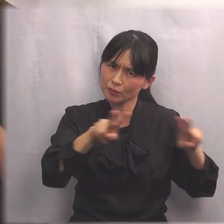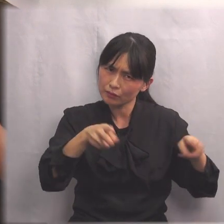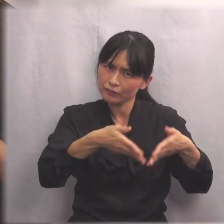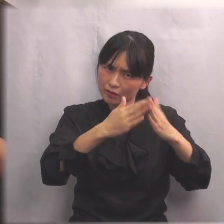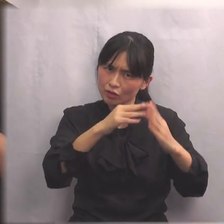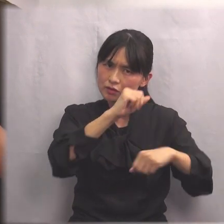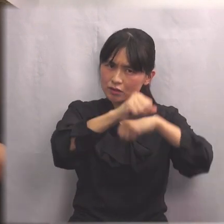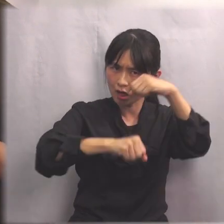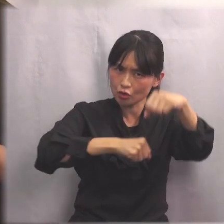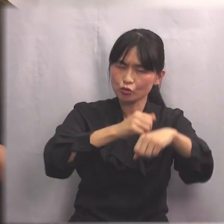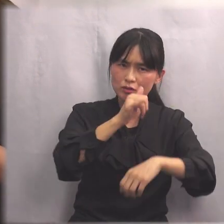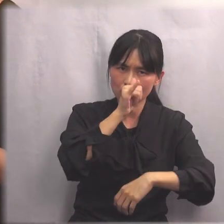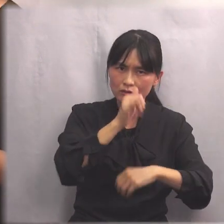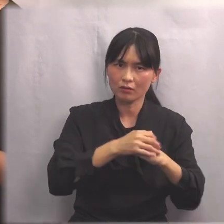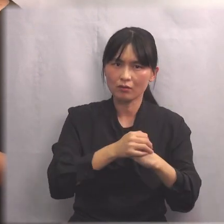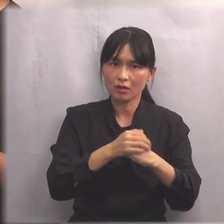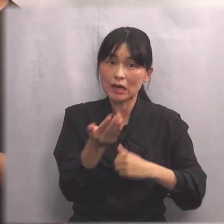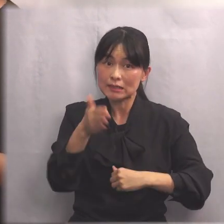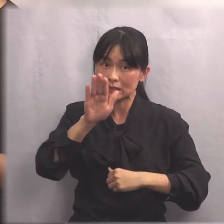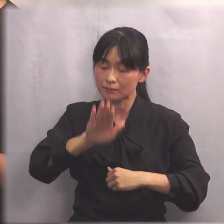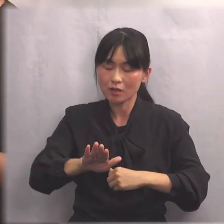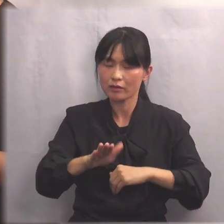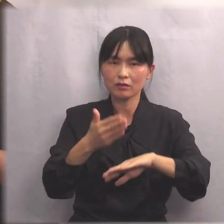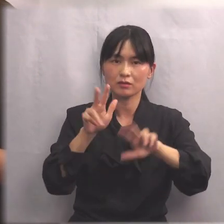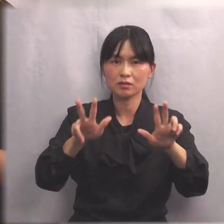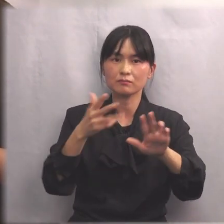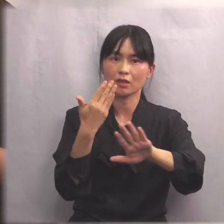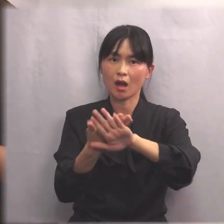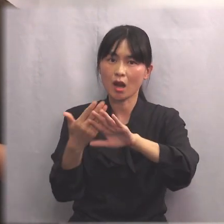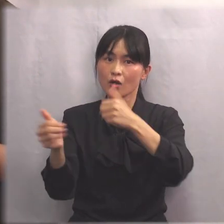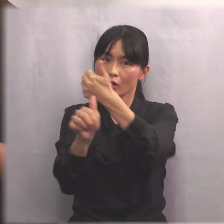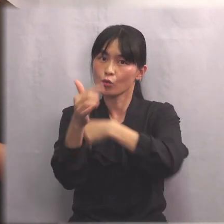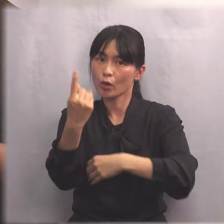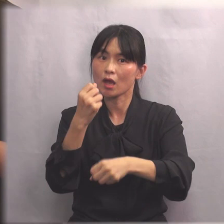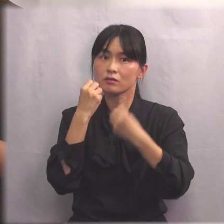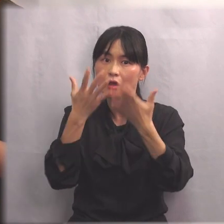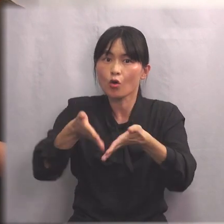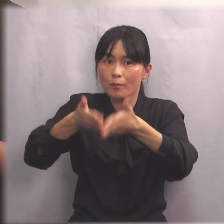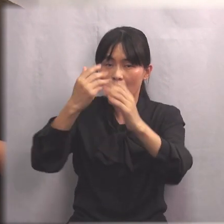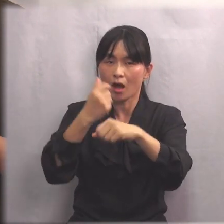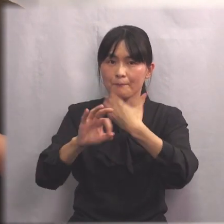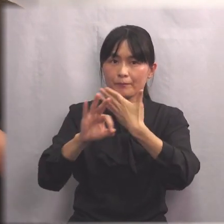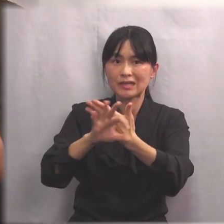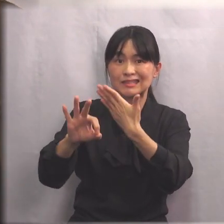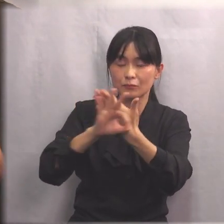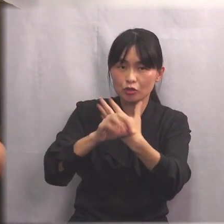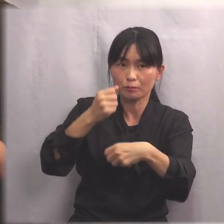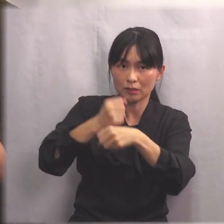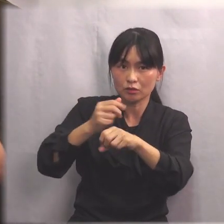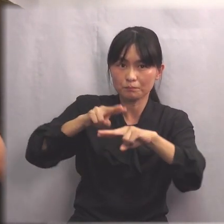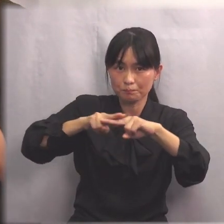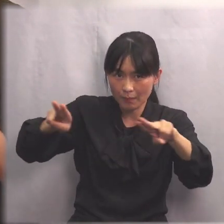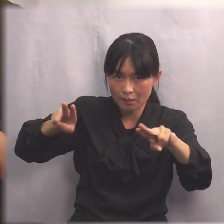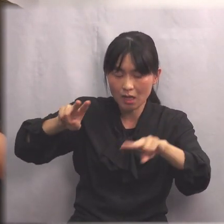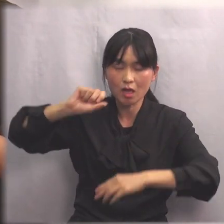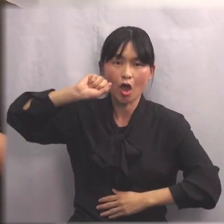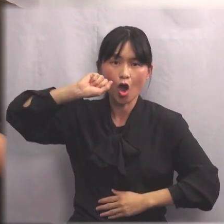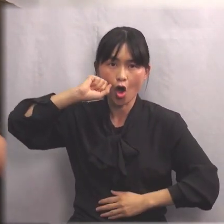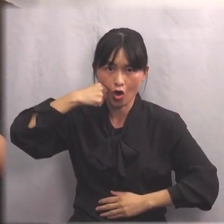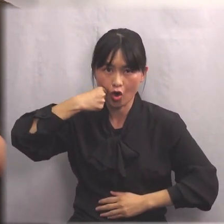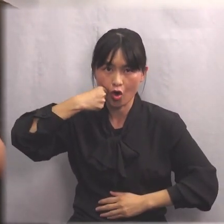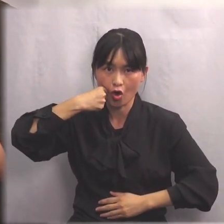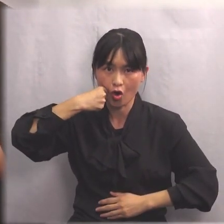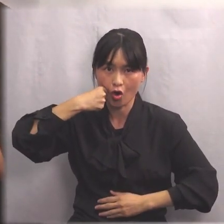자유로운 그런 위상입니다. 하지만 이것이 위원회로 신설된다면 그렇게 임의로 만들고 어떤 임의로 그러한